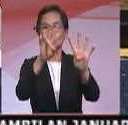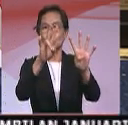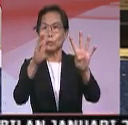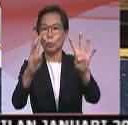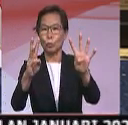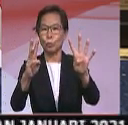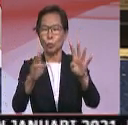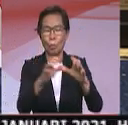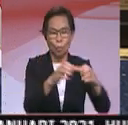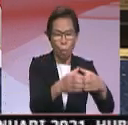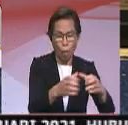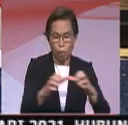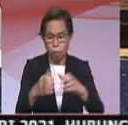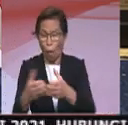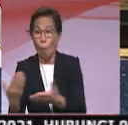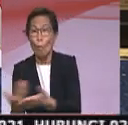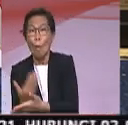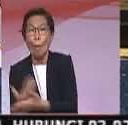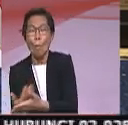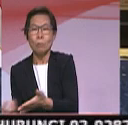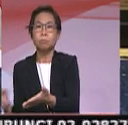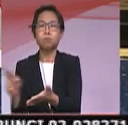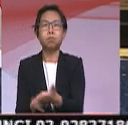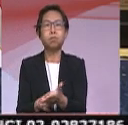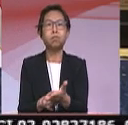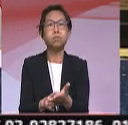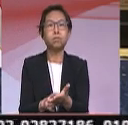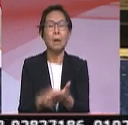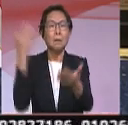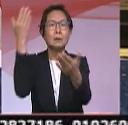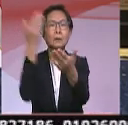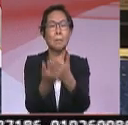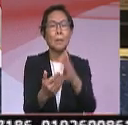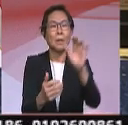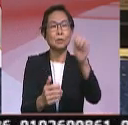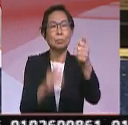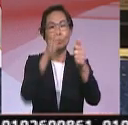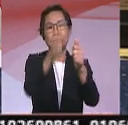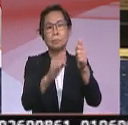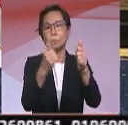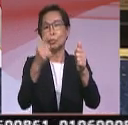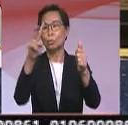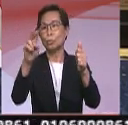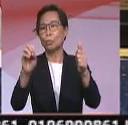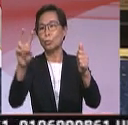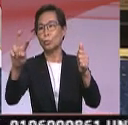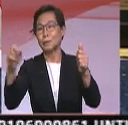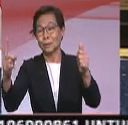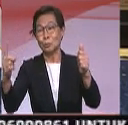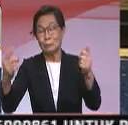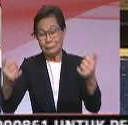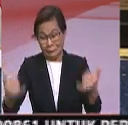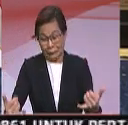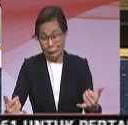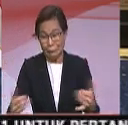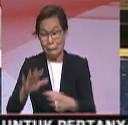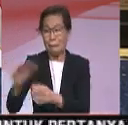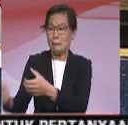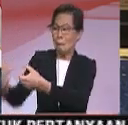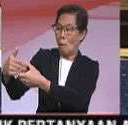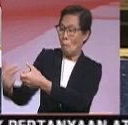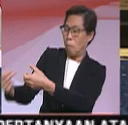476 kluster baru dilaporkan sehingga 10 Januari 2021